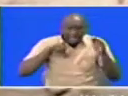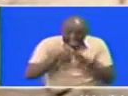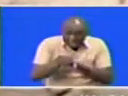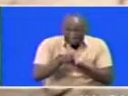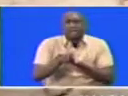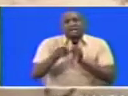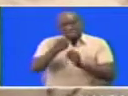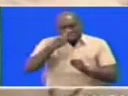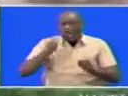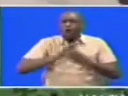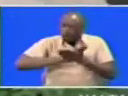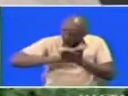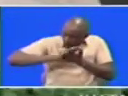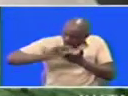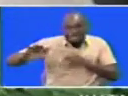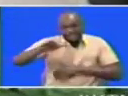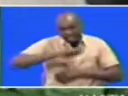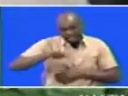katika milango takatifu.